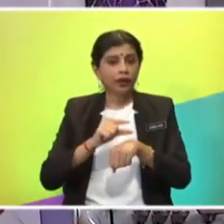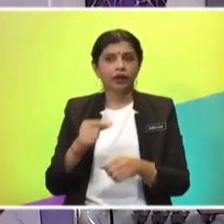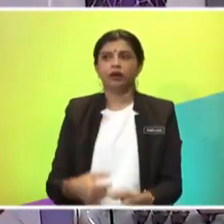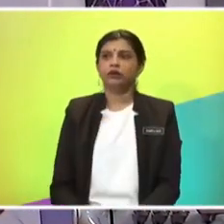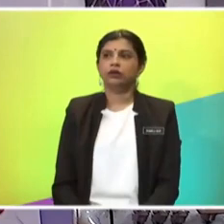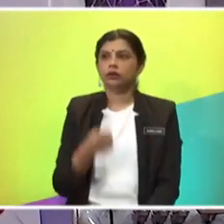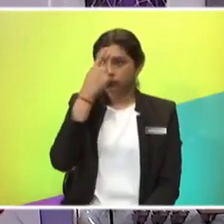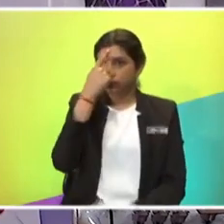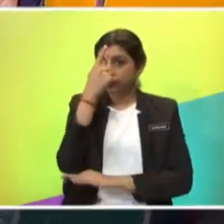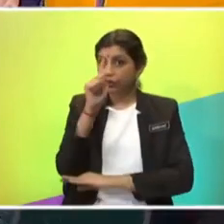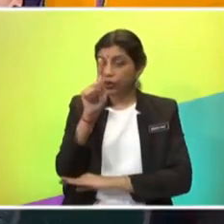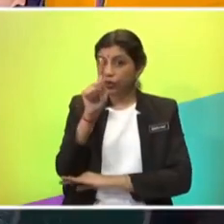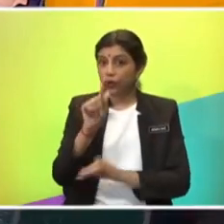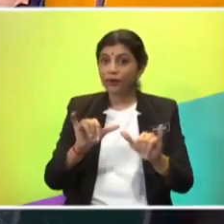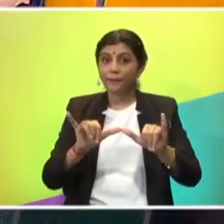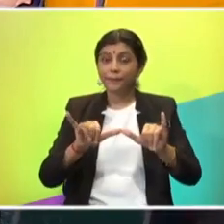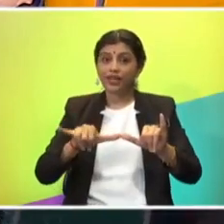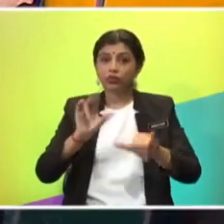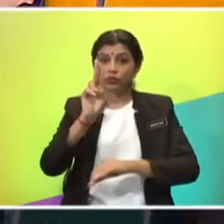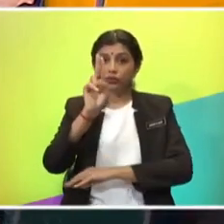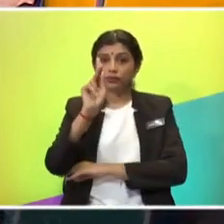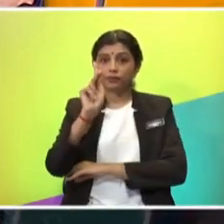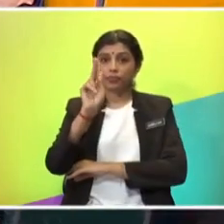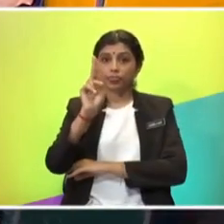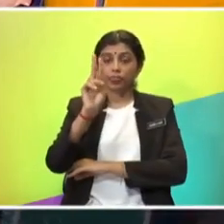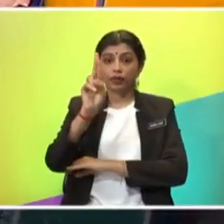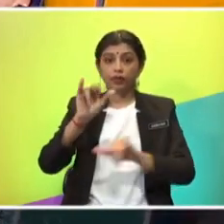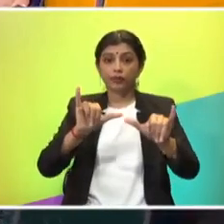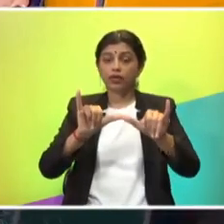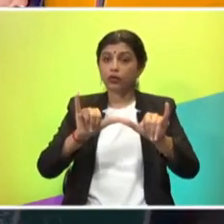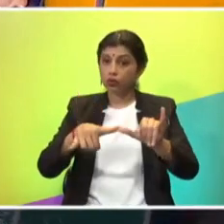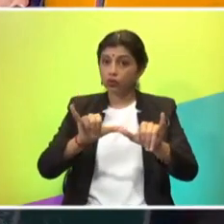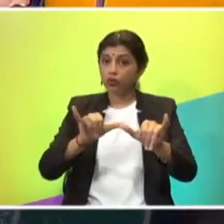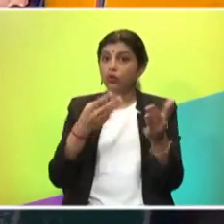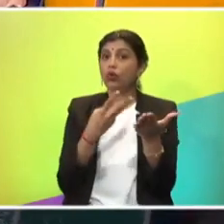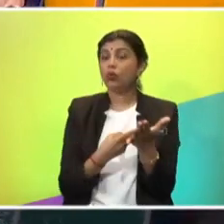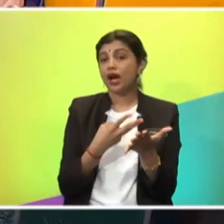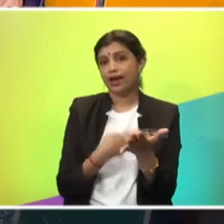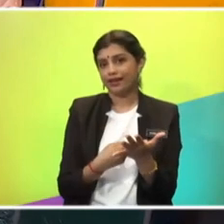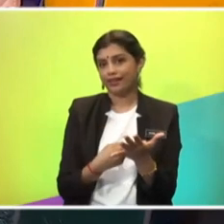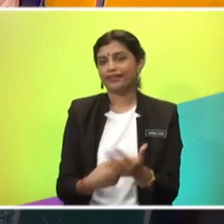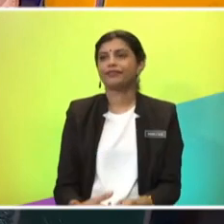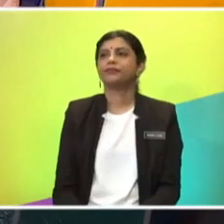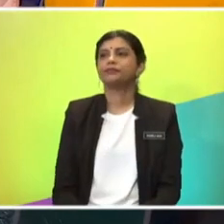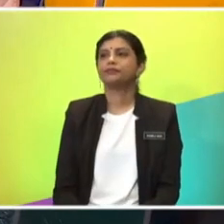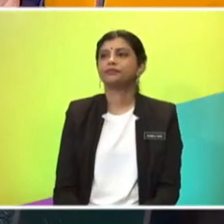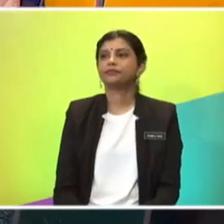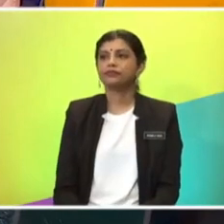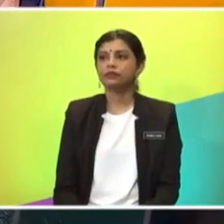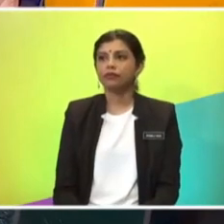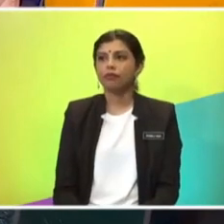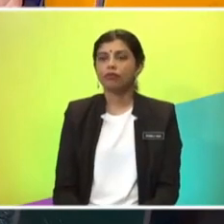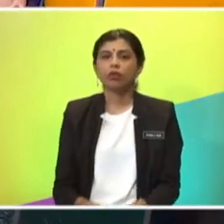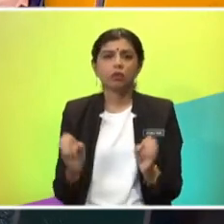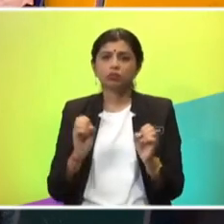untuk mengukur wang. Ha, sebagai seperti yang kita sedia maklum, orang masalah penglihatan dia